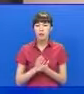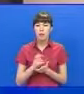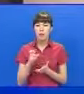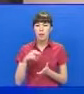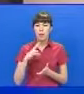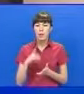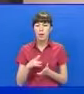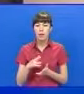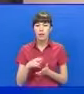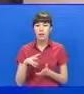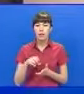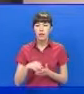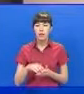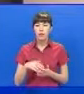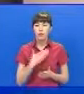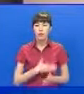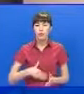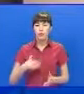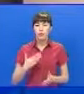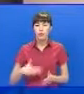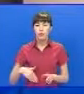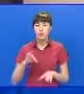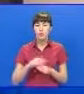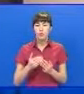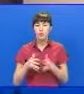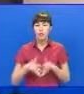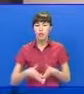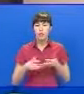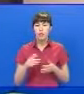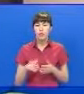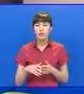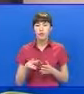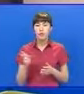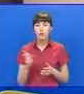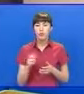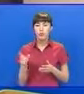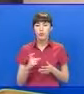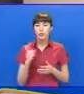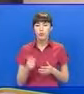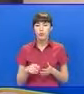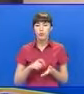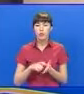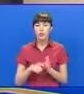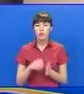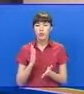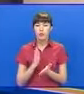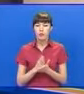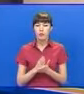мынау қақырықтан туберкулез таяқшаларын анықтауға арналған. Бүгінгі клиникалық, биохимиялық лабораторияларымыз бар, қанның құрамын